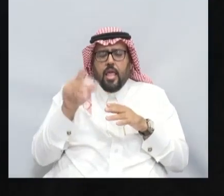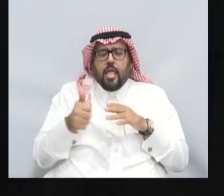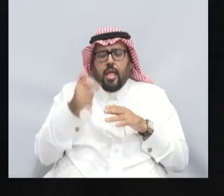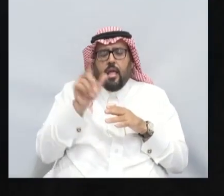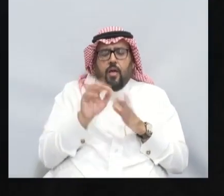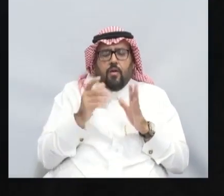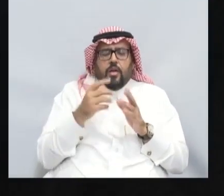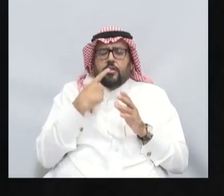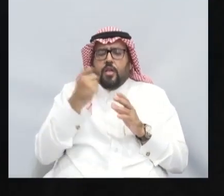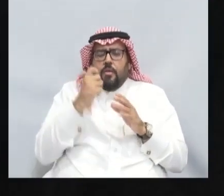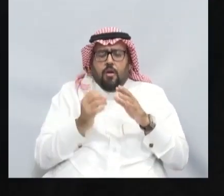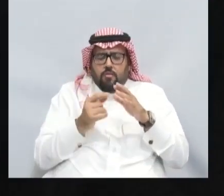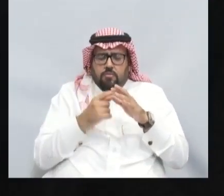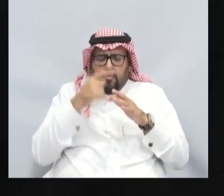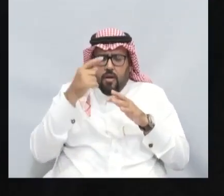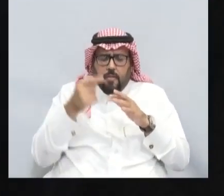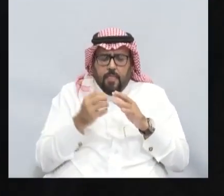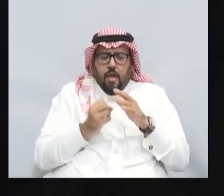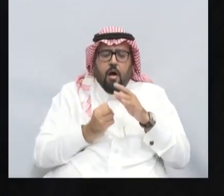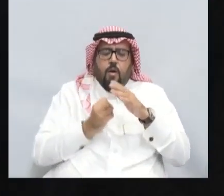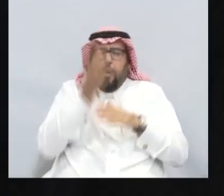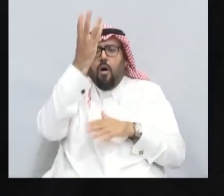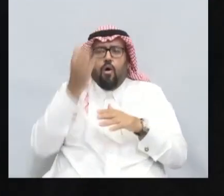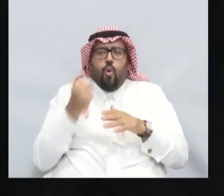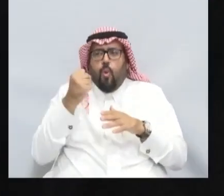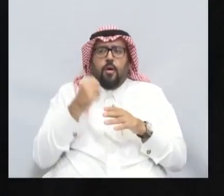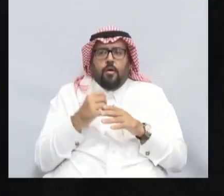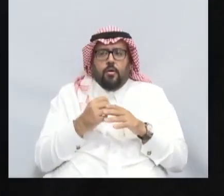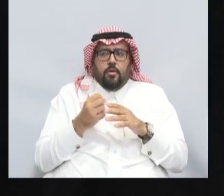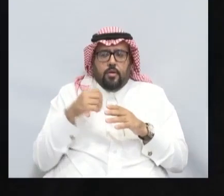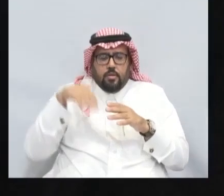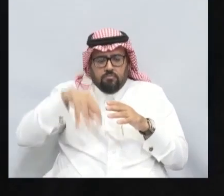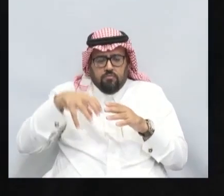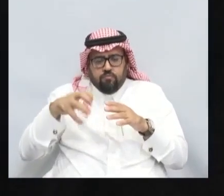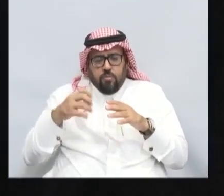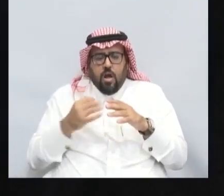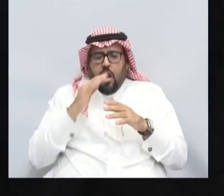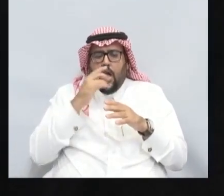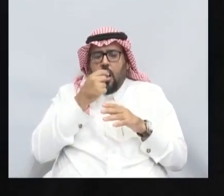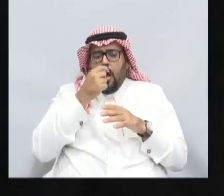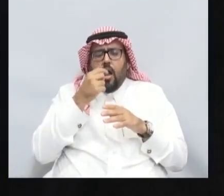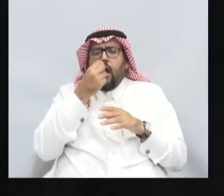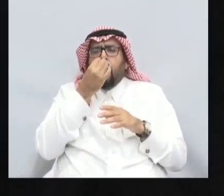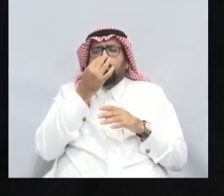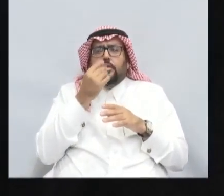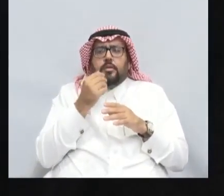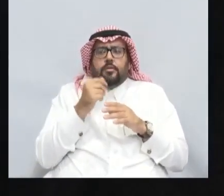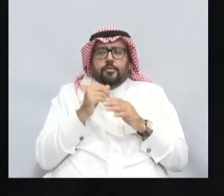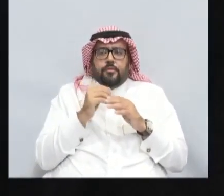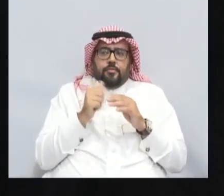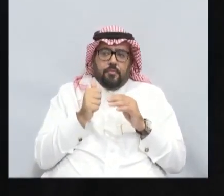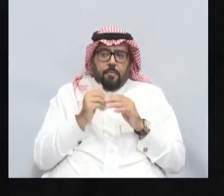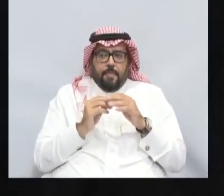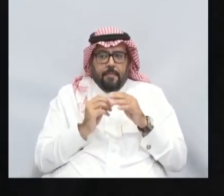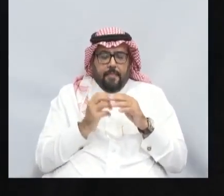بالسيليكا فهي بصعوبة تتحرك وتثور ثوران هائل، لأنها تحبس ماذا؟ غازات. لكن ما الذي يحدث عندنا؟